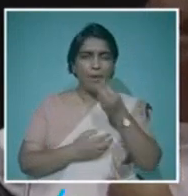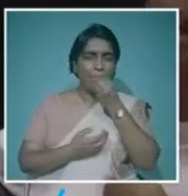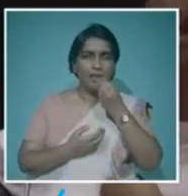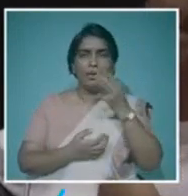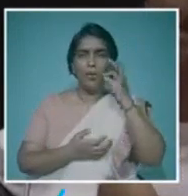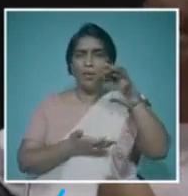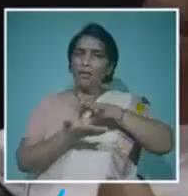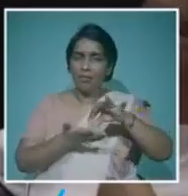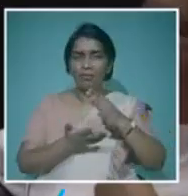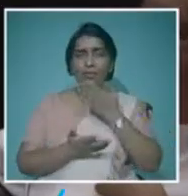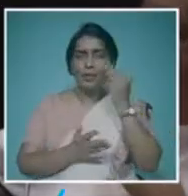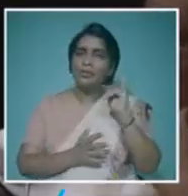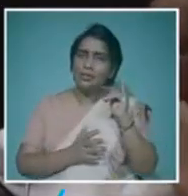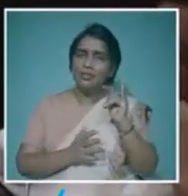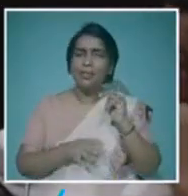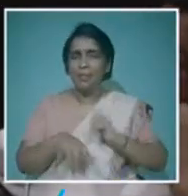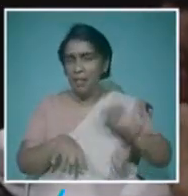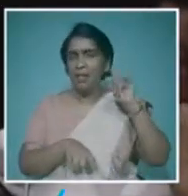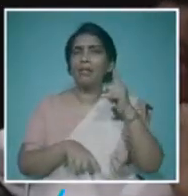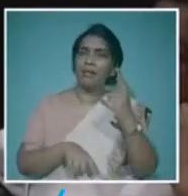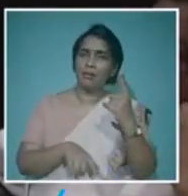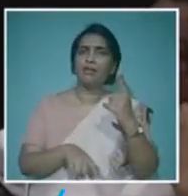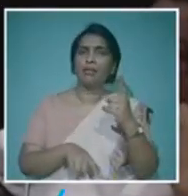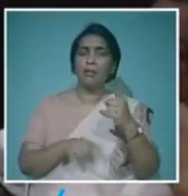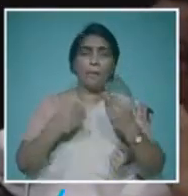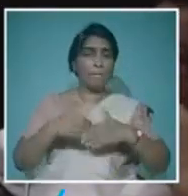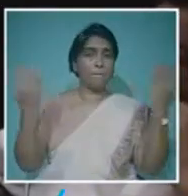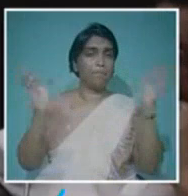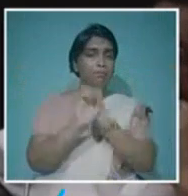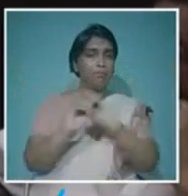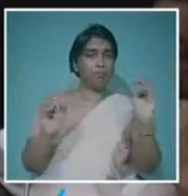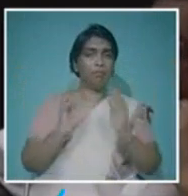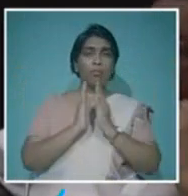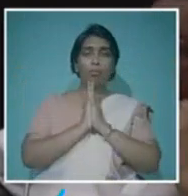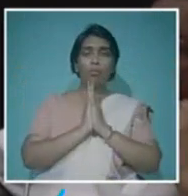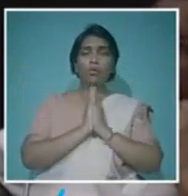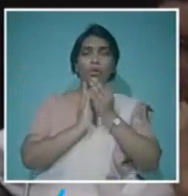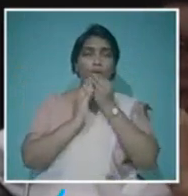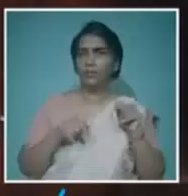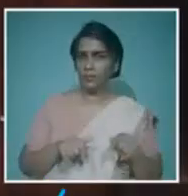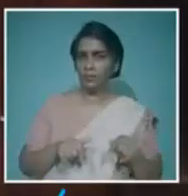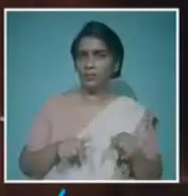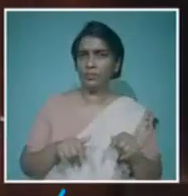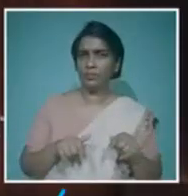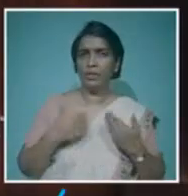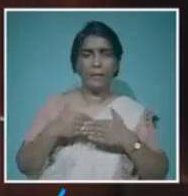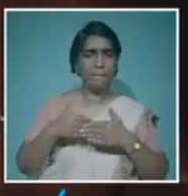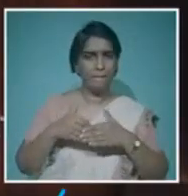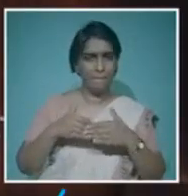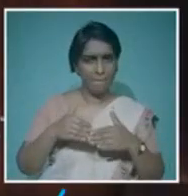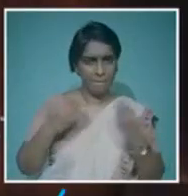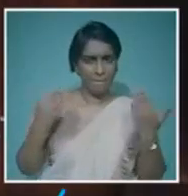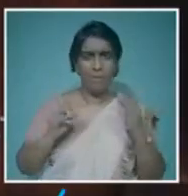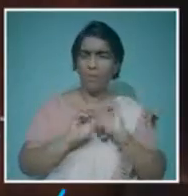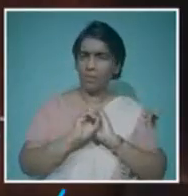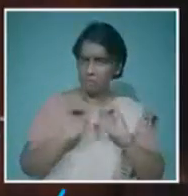සමහරක්. ඉතින් එහෙම නොඉන්න බෑ. සිදුවීමක් එක සිදුවීමක් අරගෙන පත්තරේ ගහනවා මුළු බුද්ධ පූජාවම කනවා හැම පන්සලේම කියලා. නිවුස් එක පත්තරේ ගිය